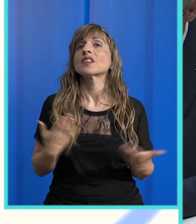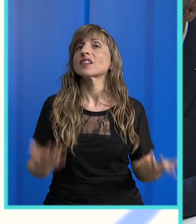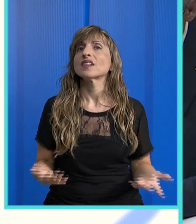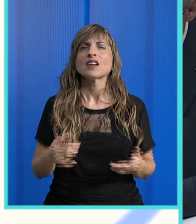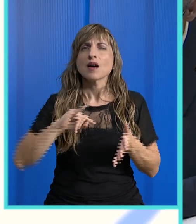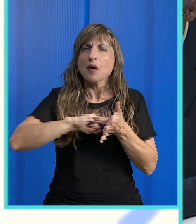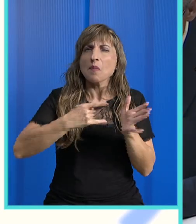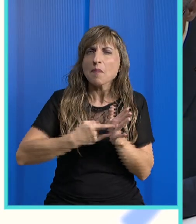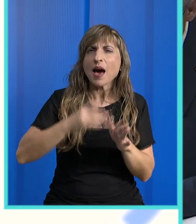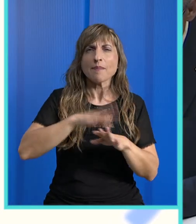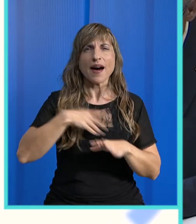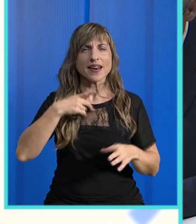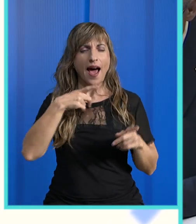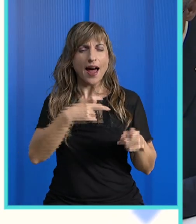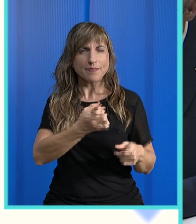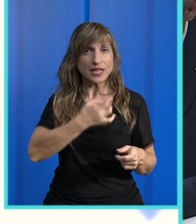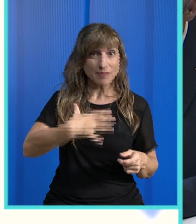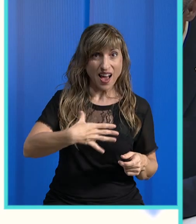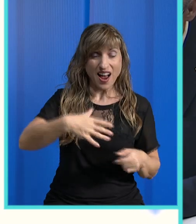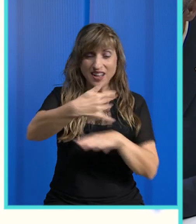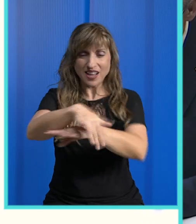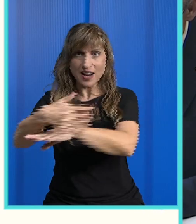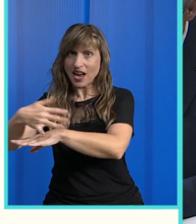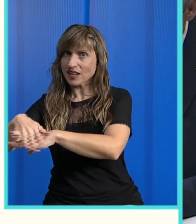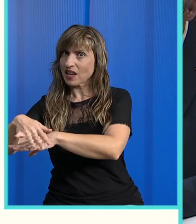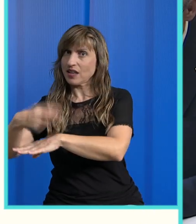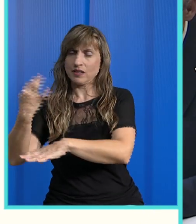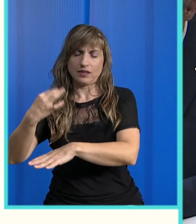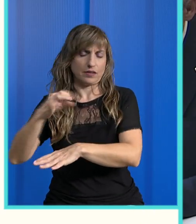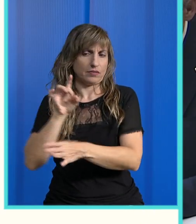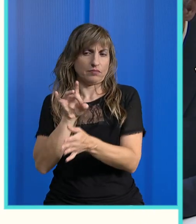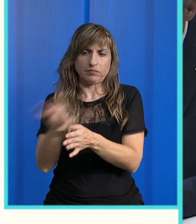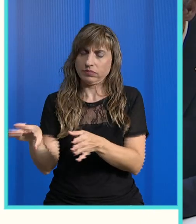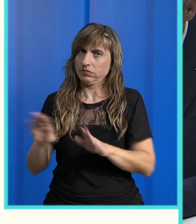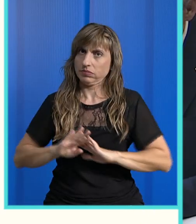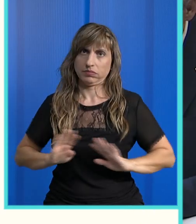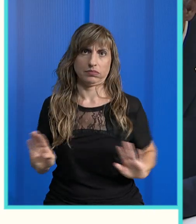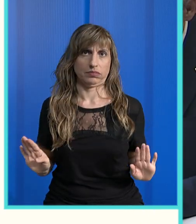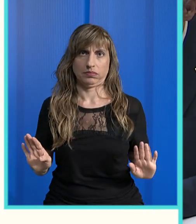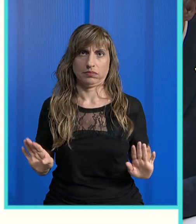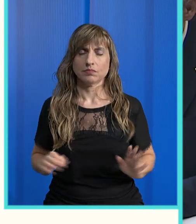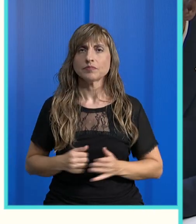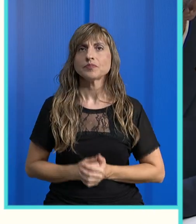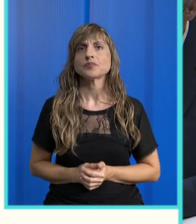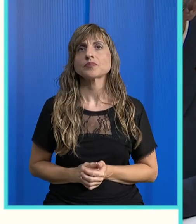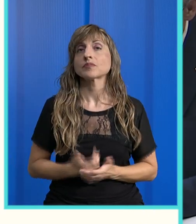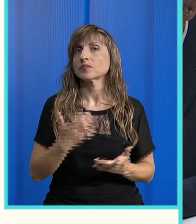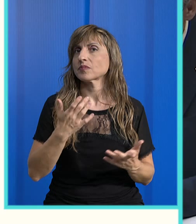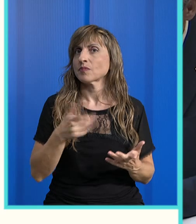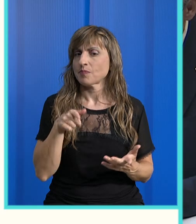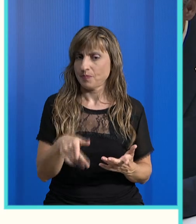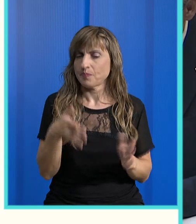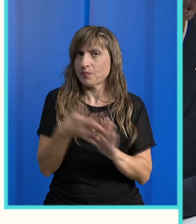presència de les armes blanques en l'espai públic. Totes les derivades que això està tenint a dia d'avui que són molt